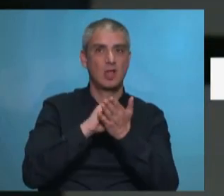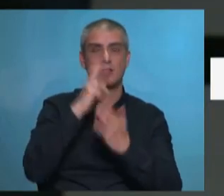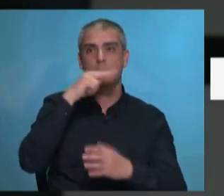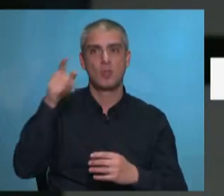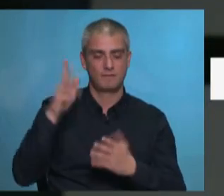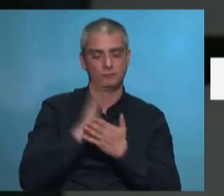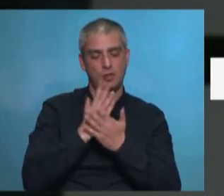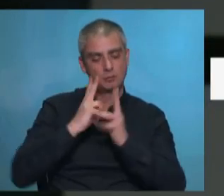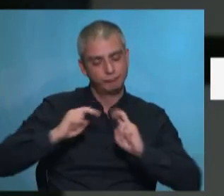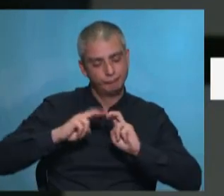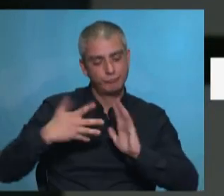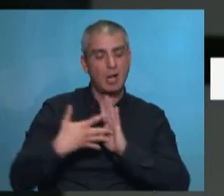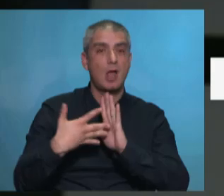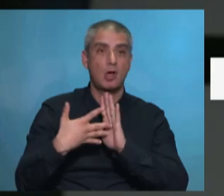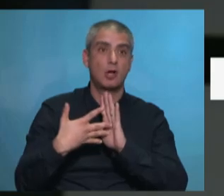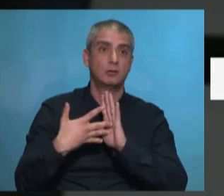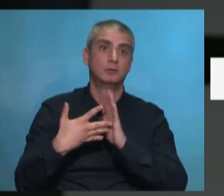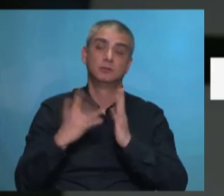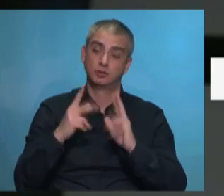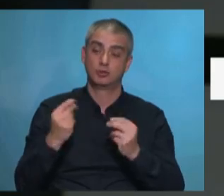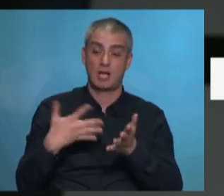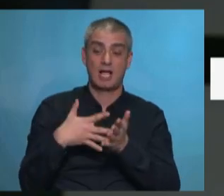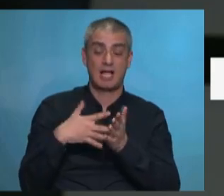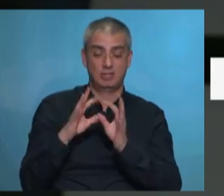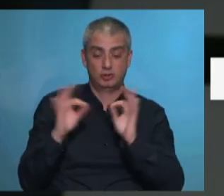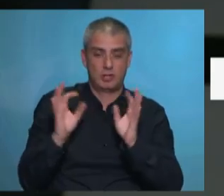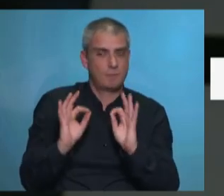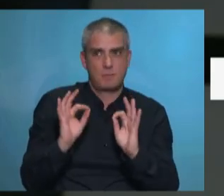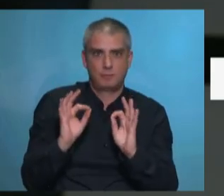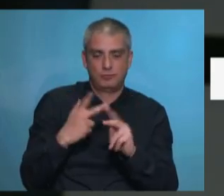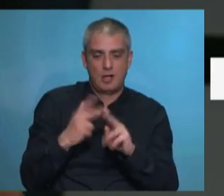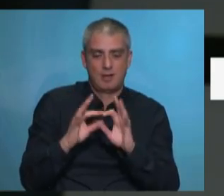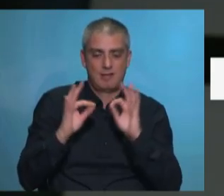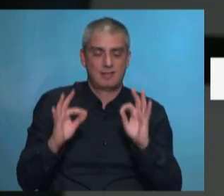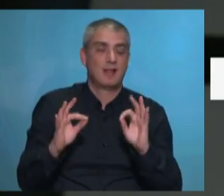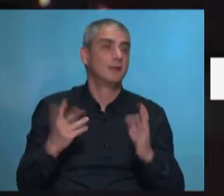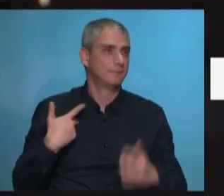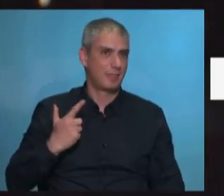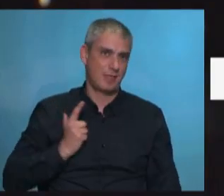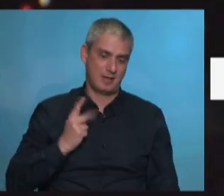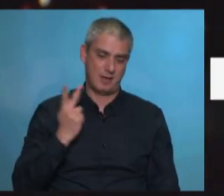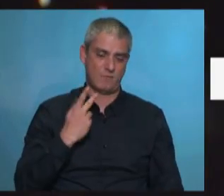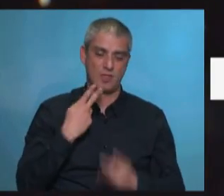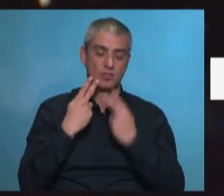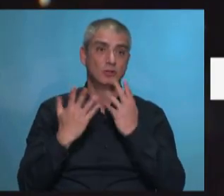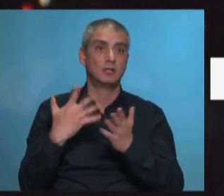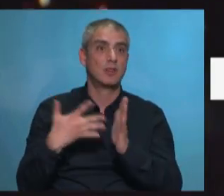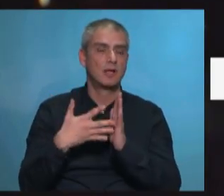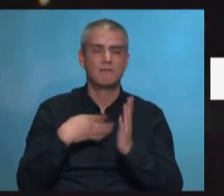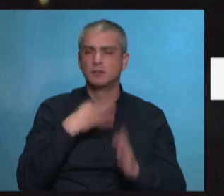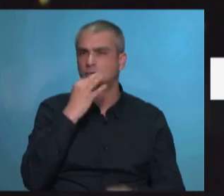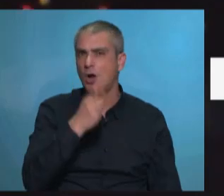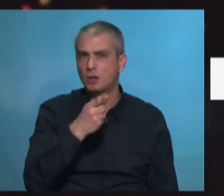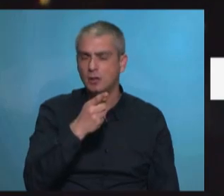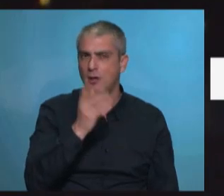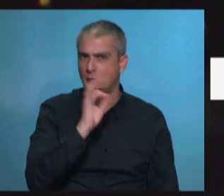שהחליטו לחקור את העניין הזה. יש גם עכשיו איזושהי חקירה שהתחילה והיא ממש ממש בחיתוליה. טוב, אז נמתין כמובן לתוצאות החקירה, אבל אני רק אשאל אותך,